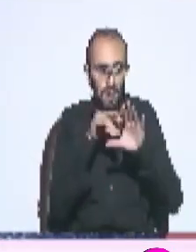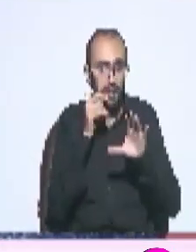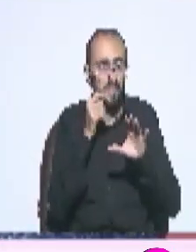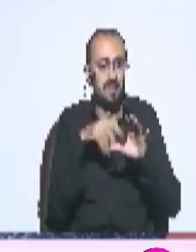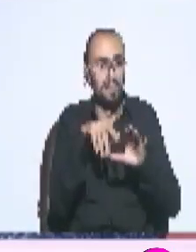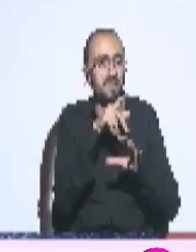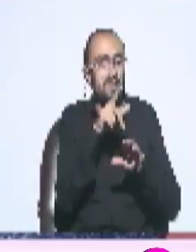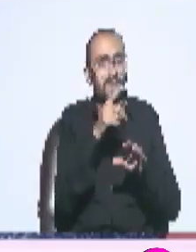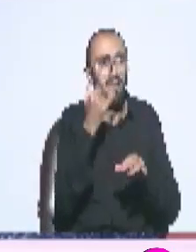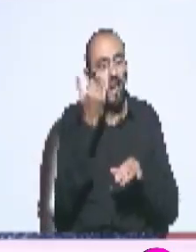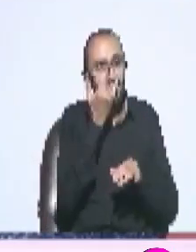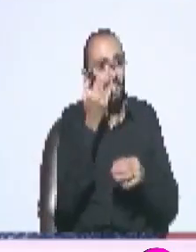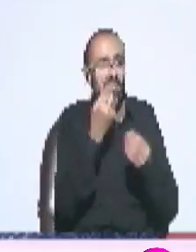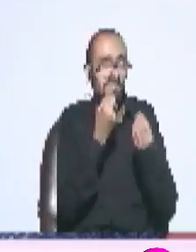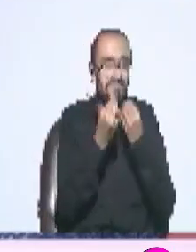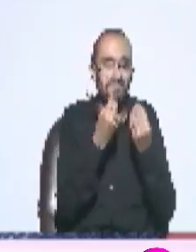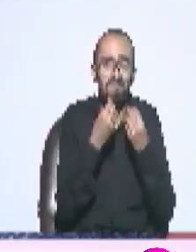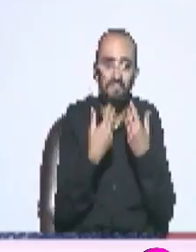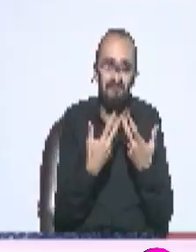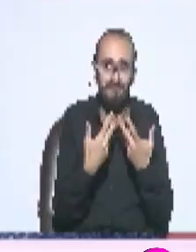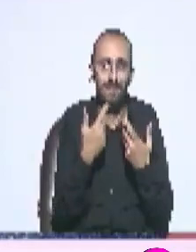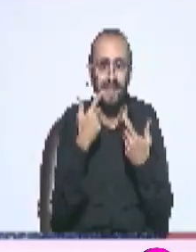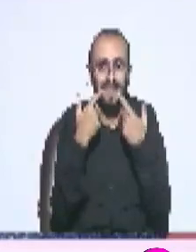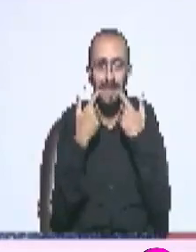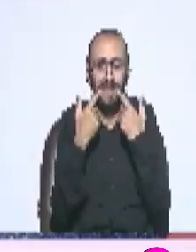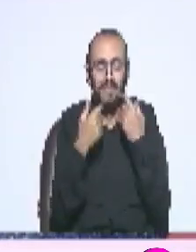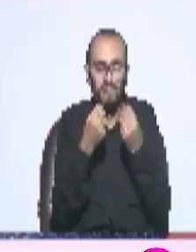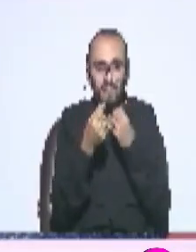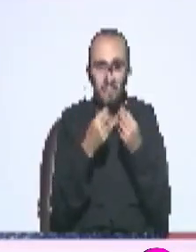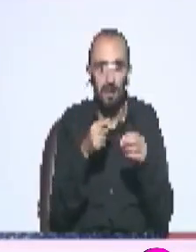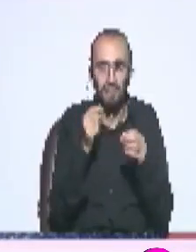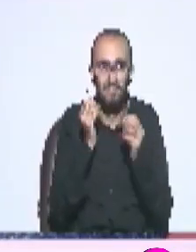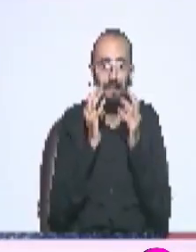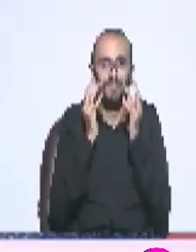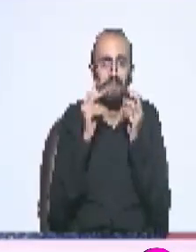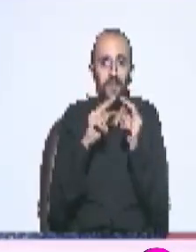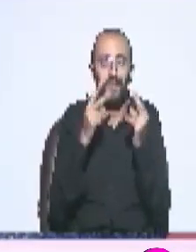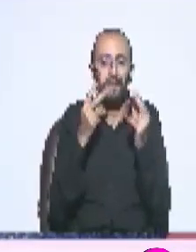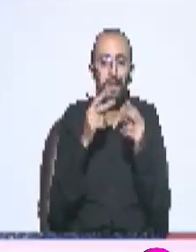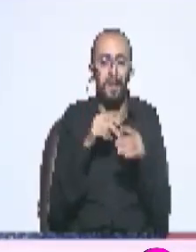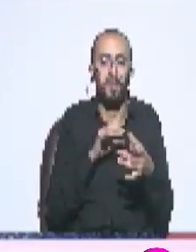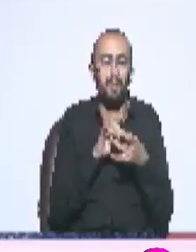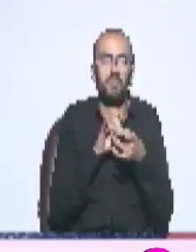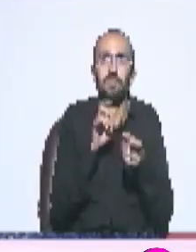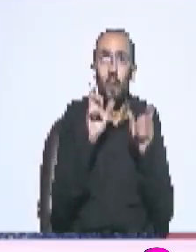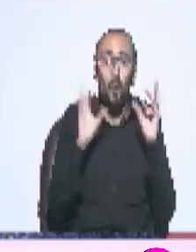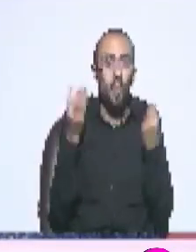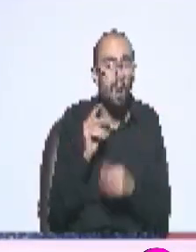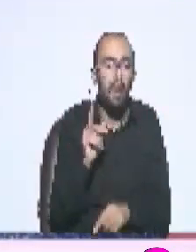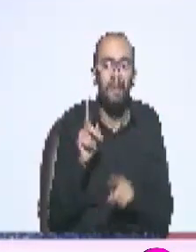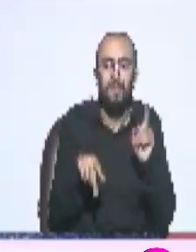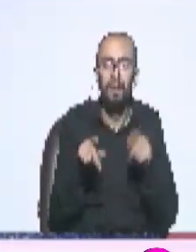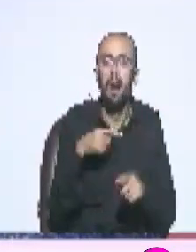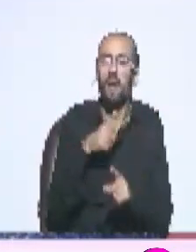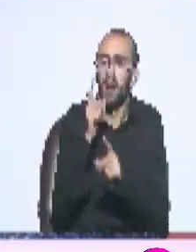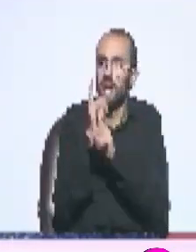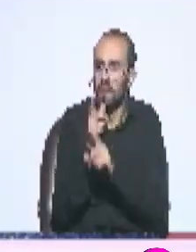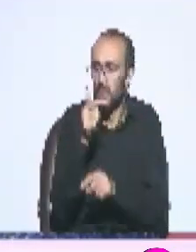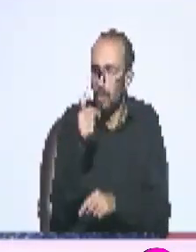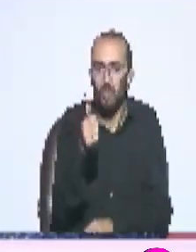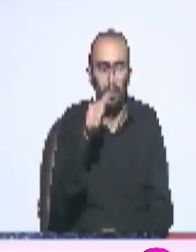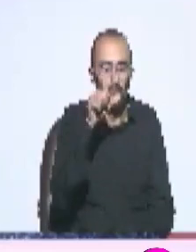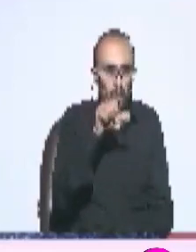حبوبين وطاف لكن مش كل الناس كده انا هنزل هقابل ده وهقابل ده